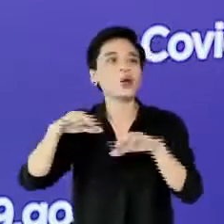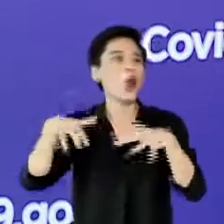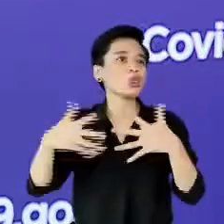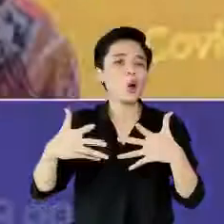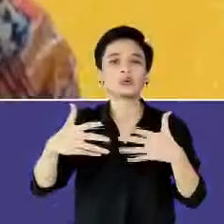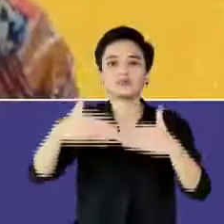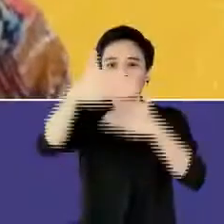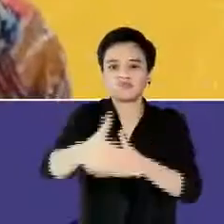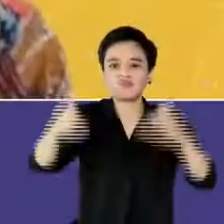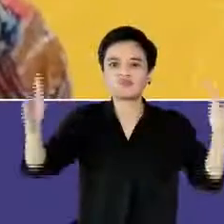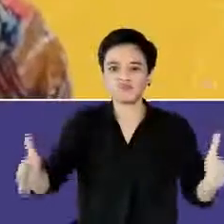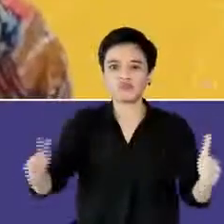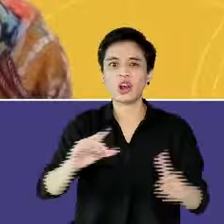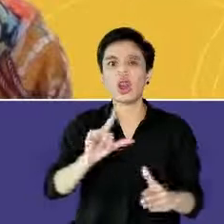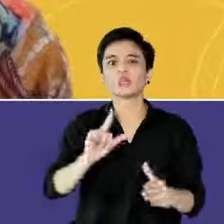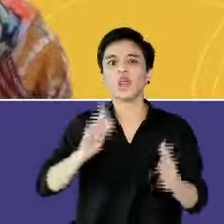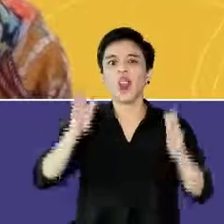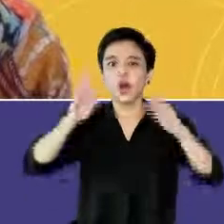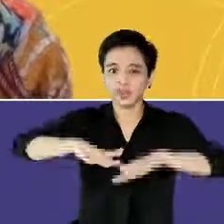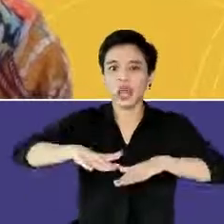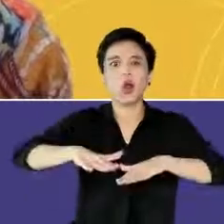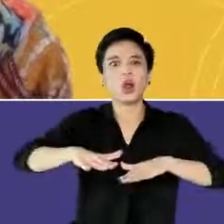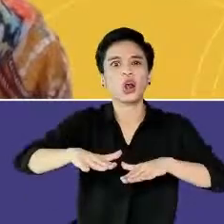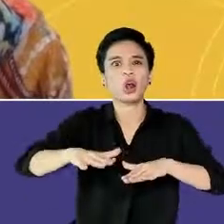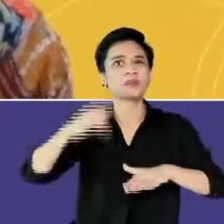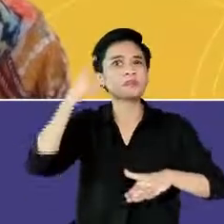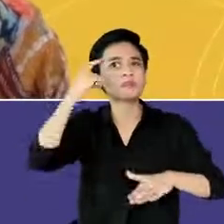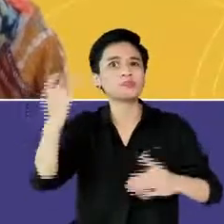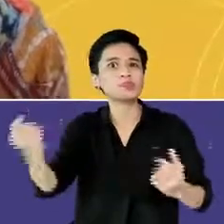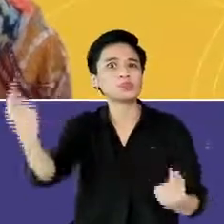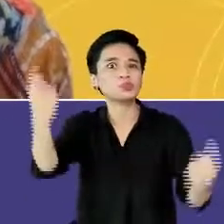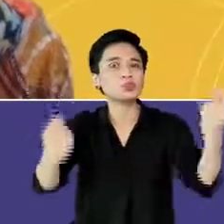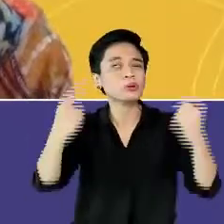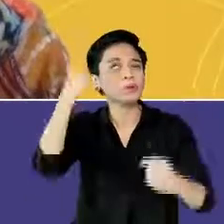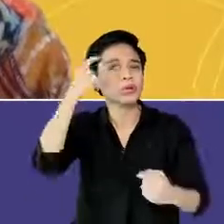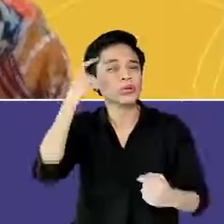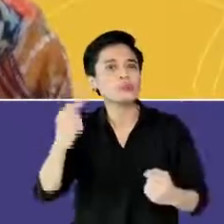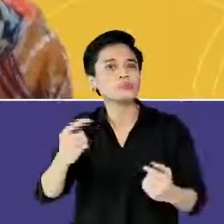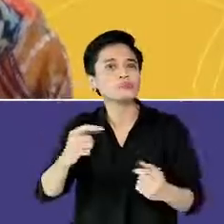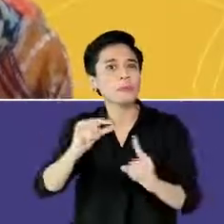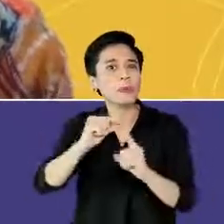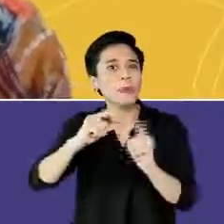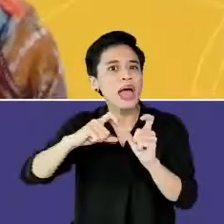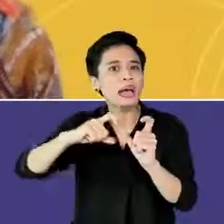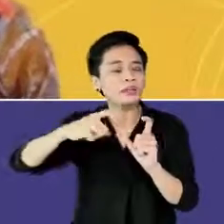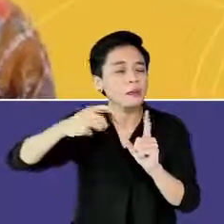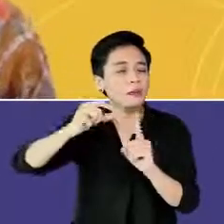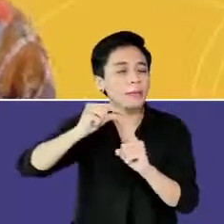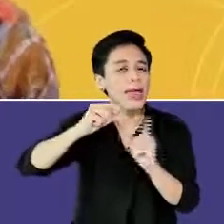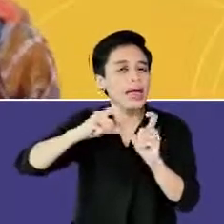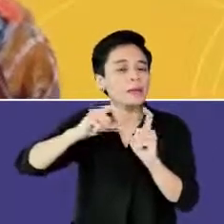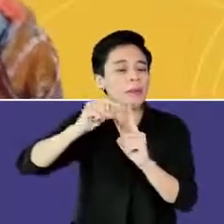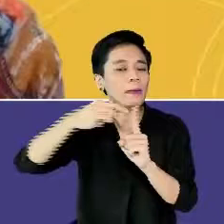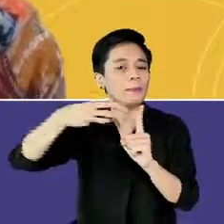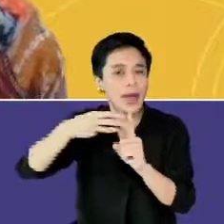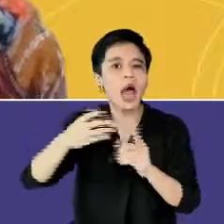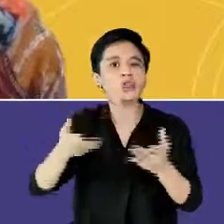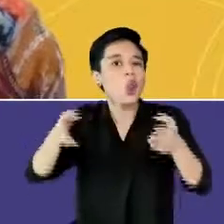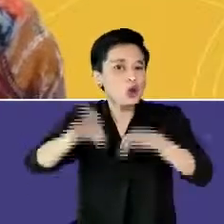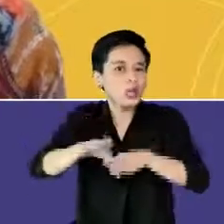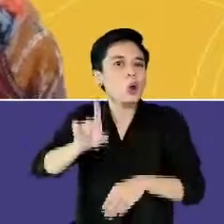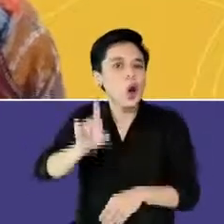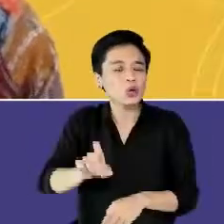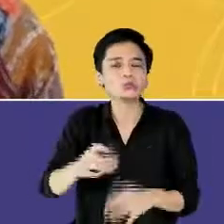ini terus bermunculan Bagaimana pertimbangannya dan seperti apa kemungkinannya kedepan Ibu Widya Hai yakin Radit atap